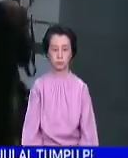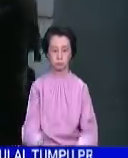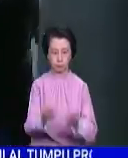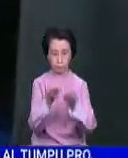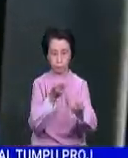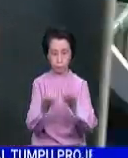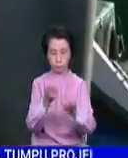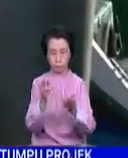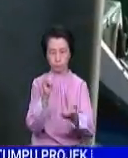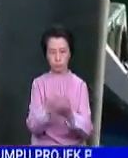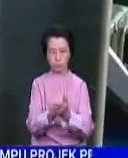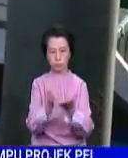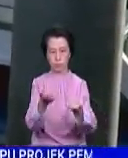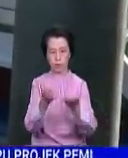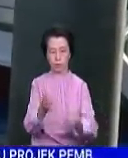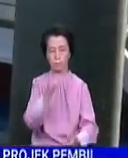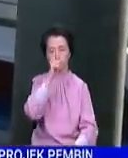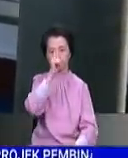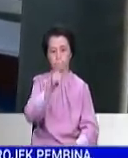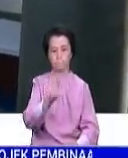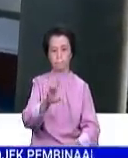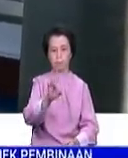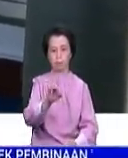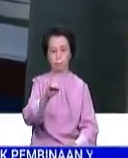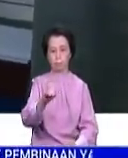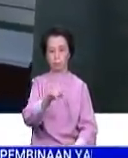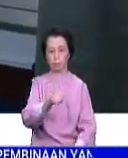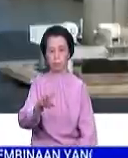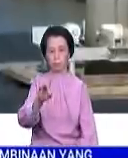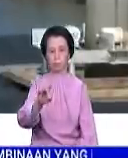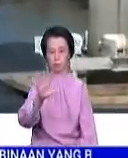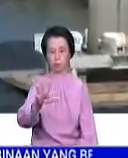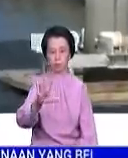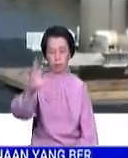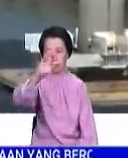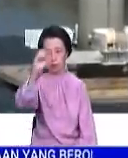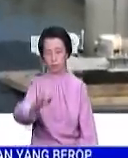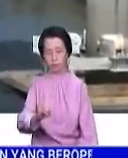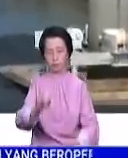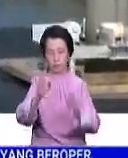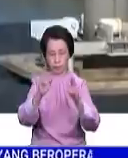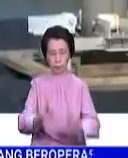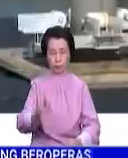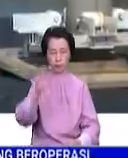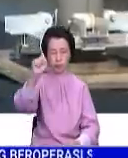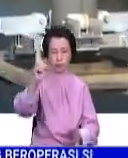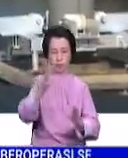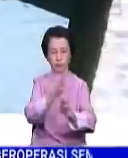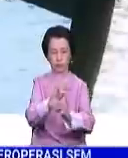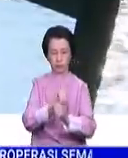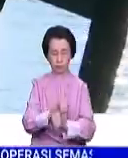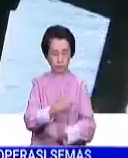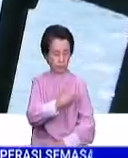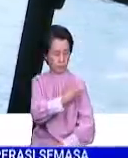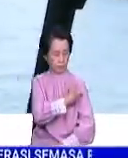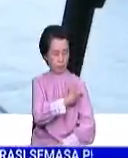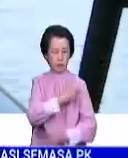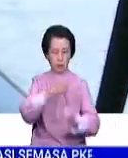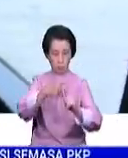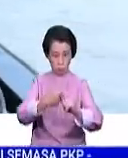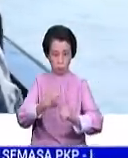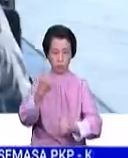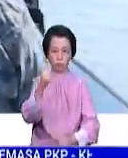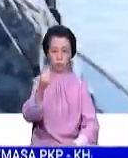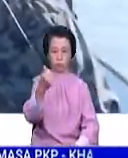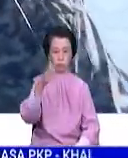Usaha itu selaras hasrat memastikan 80 hingga 85% rakyat di negeri ini menerima suntikan vaksin menjelang Oktober